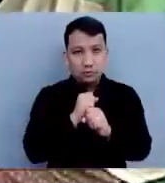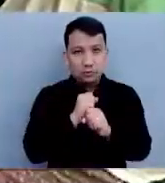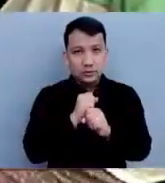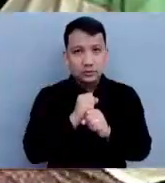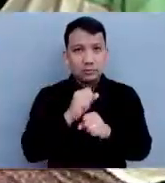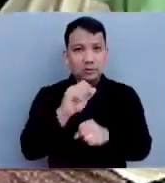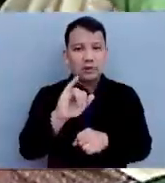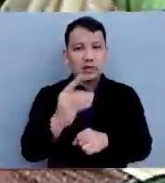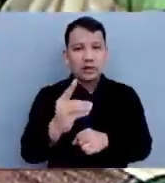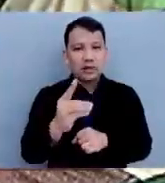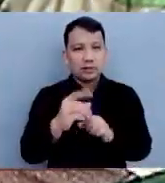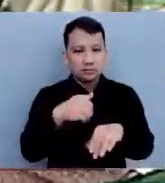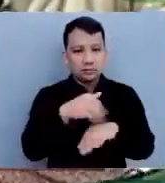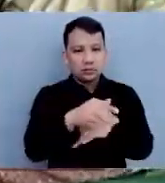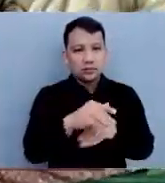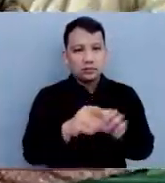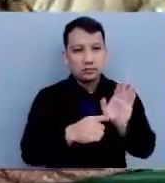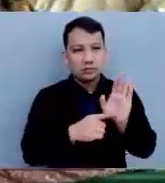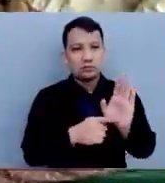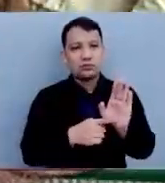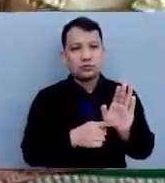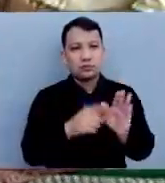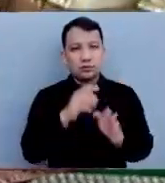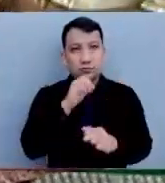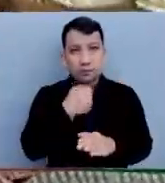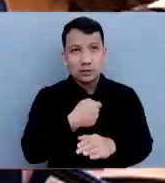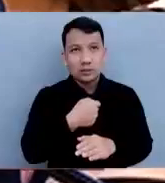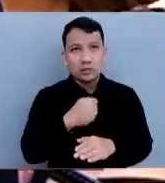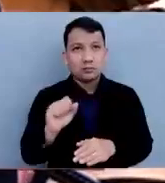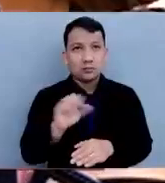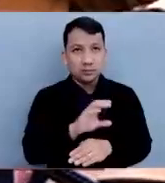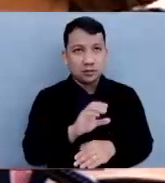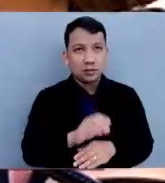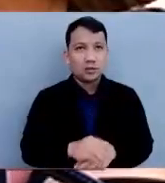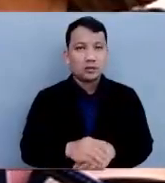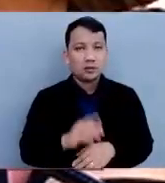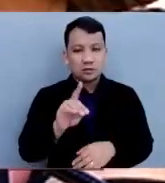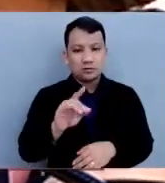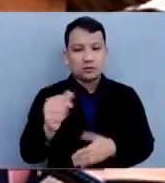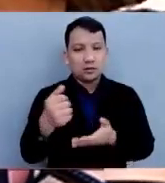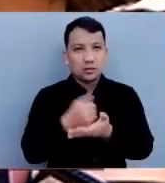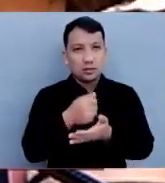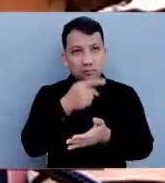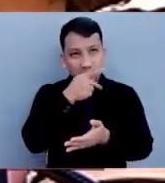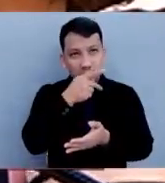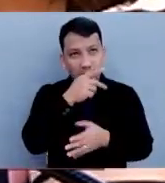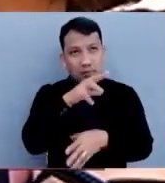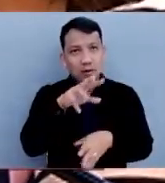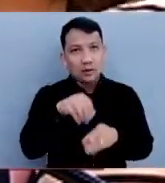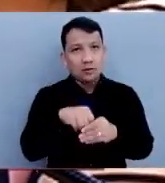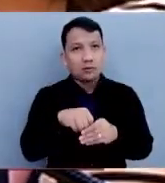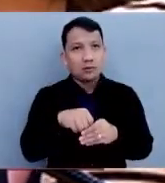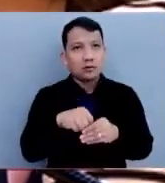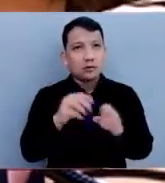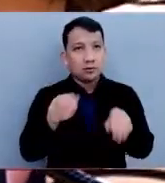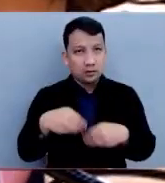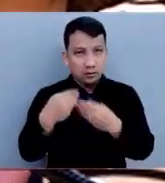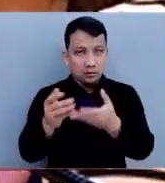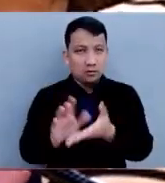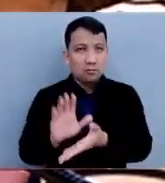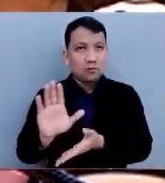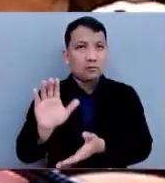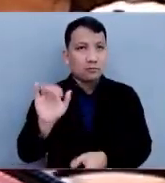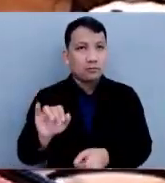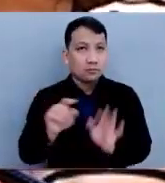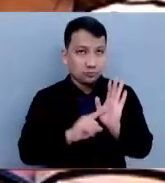na ipapadala ng mga senior citizen. Meron naman data privacy at lahat naman yan kapag binigay nila ang pinakita